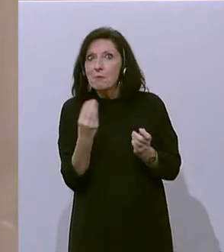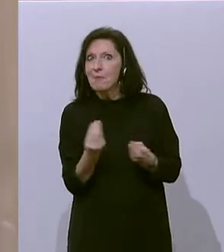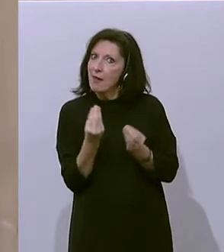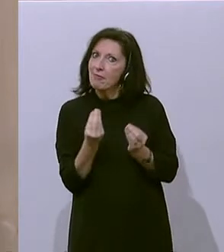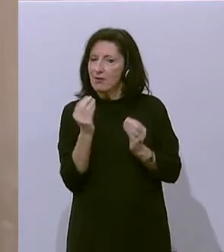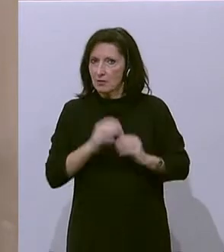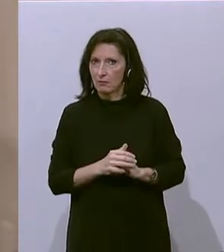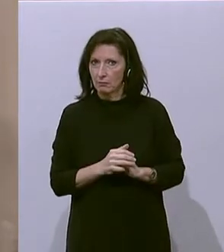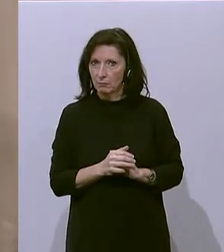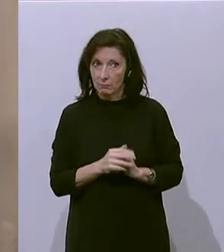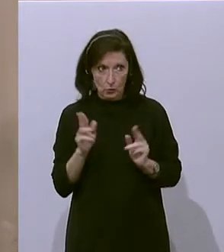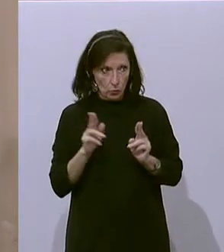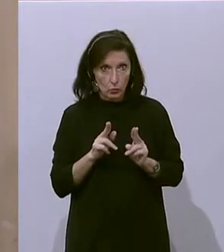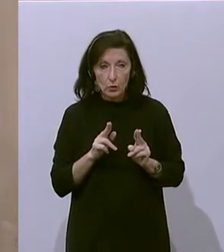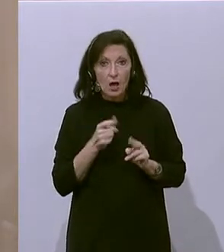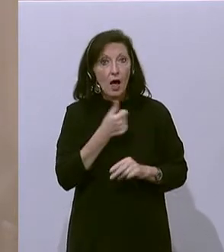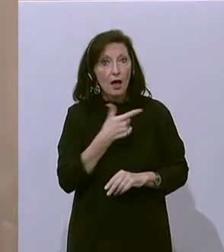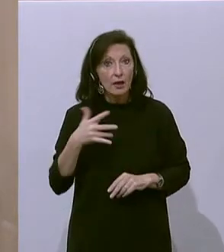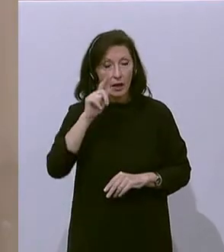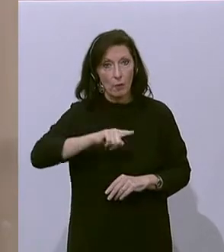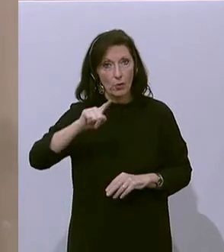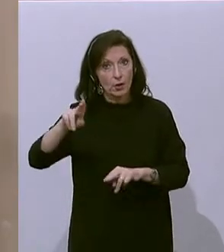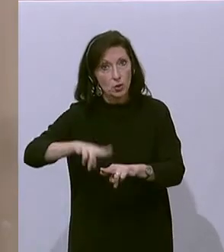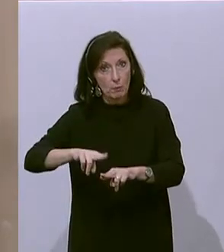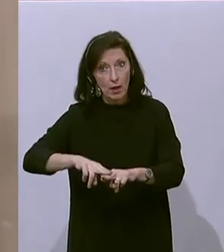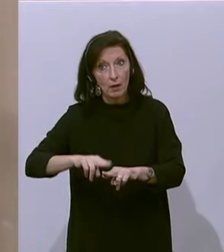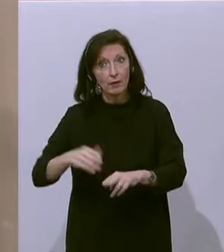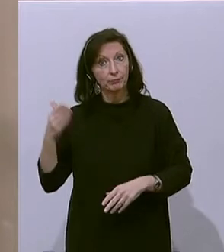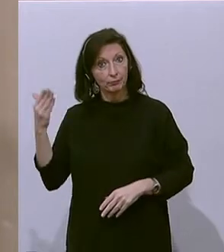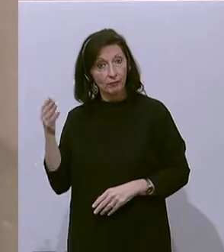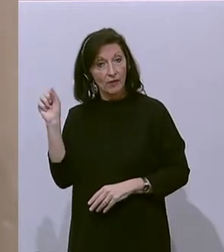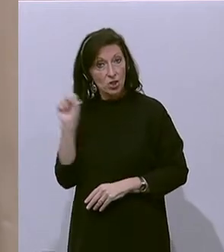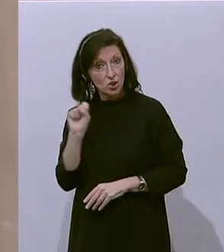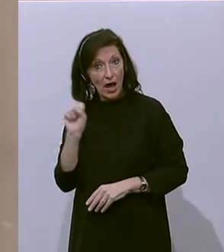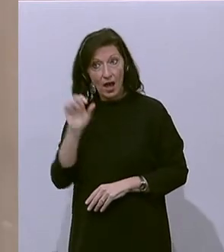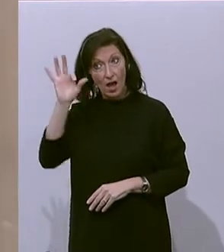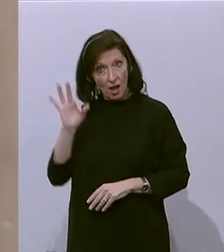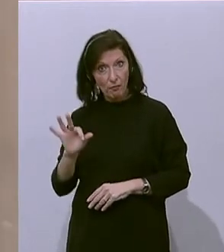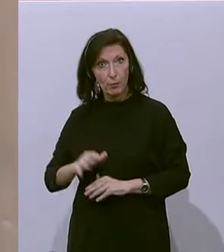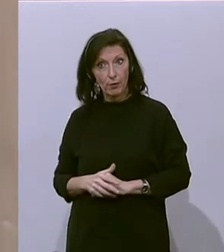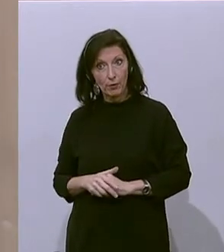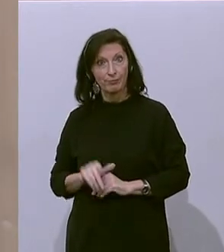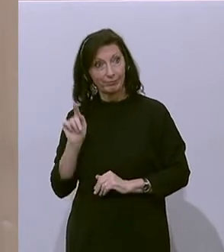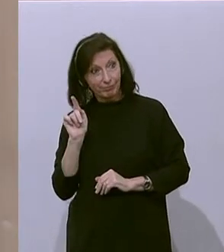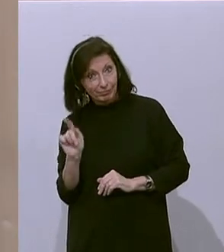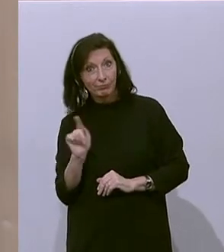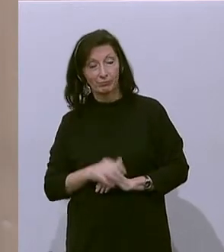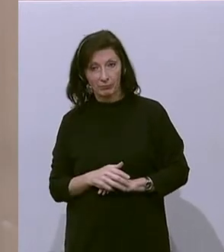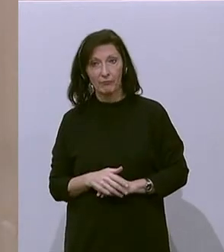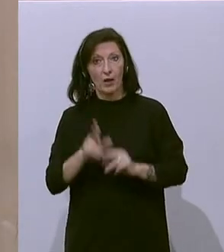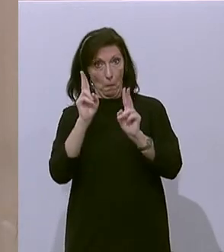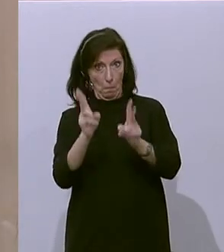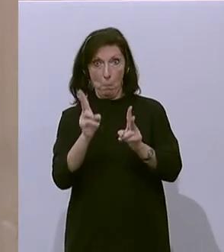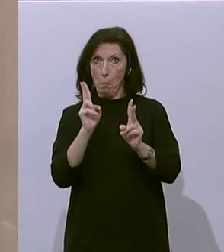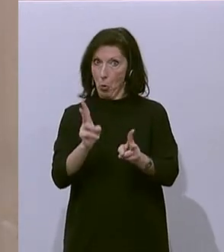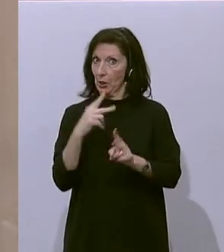Ja, wenige Monate später hatten Heinz-Christian Strache und die FPÖ jedenfalls genau diese